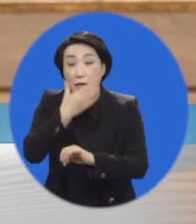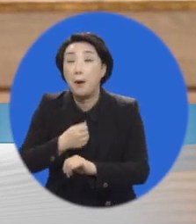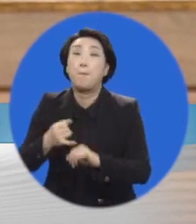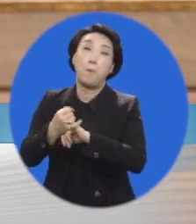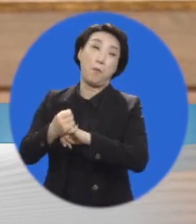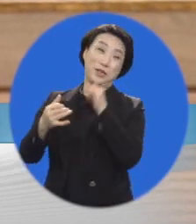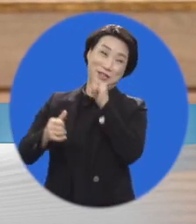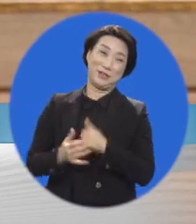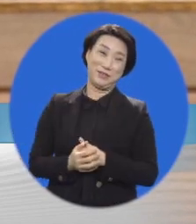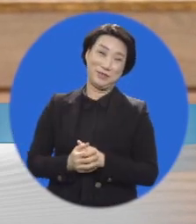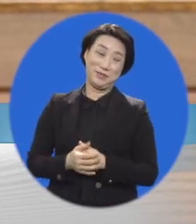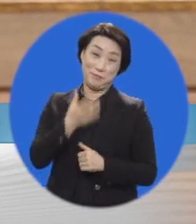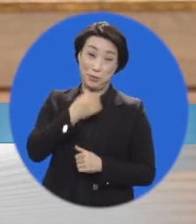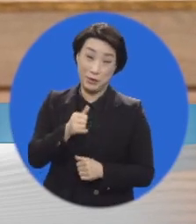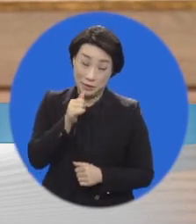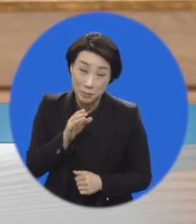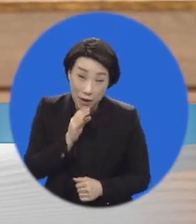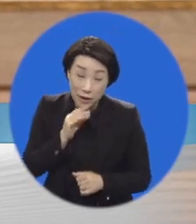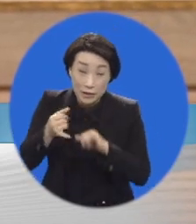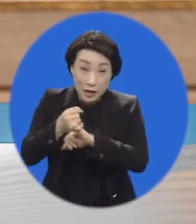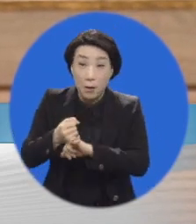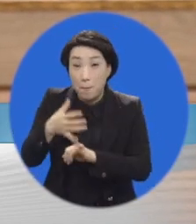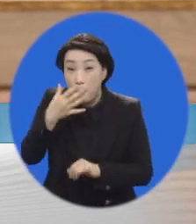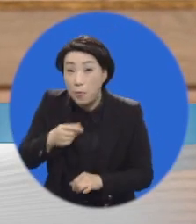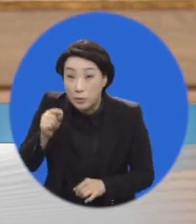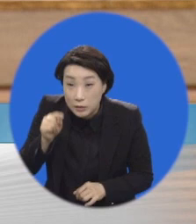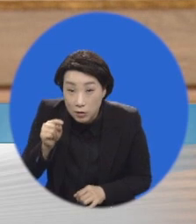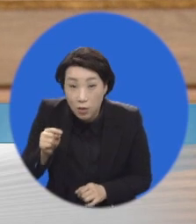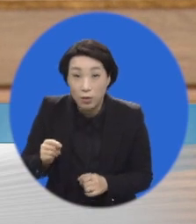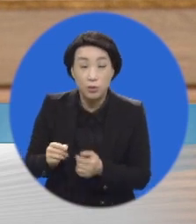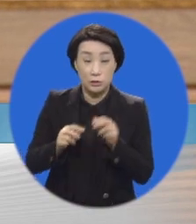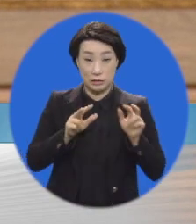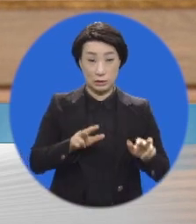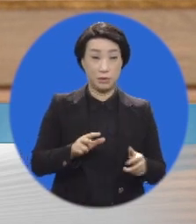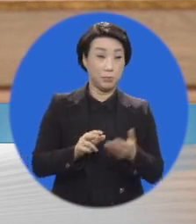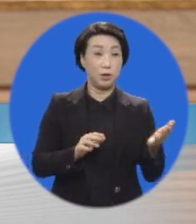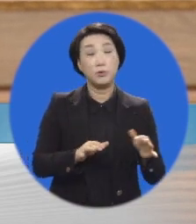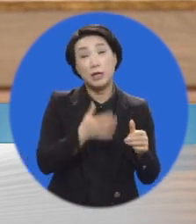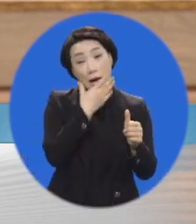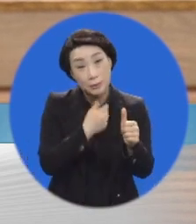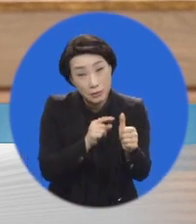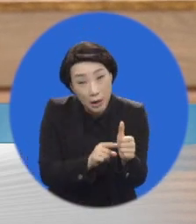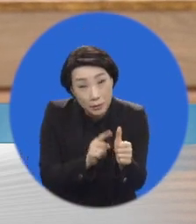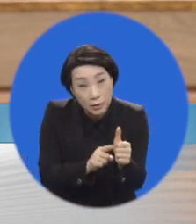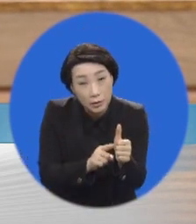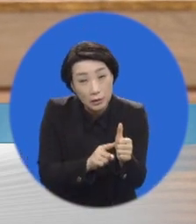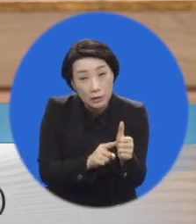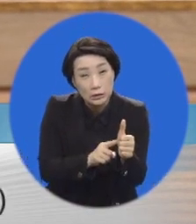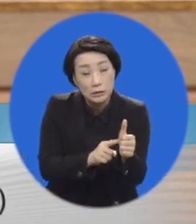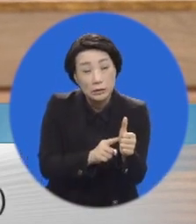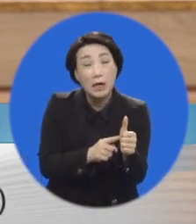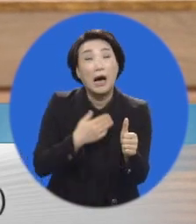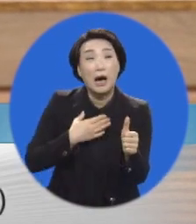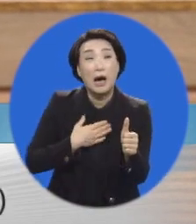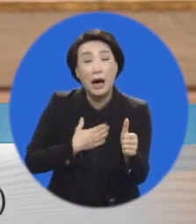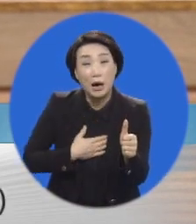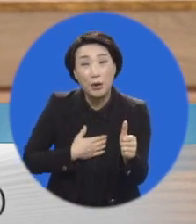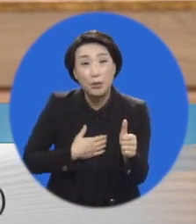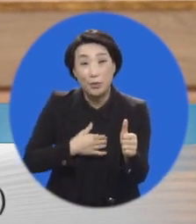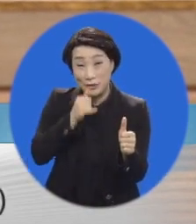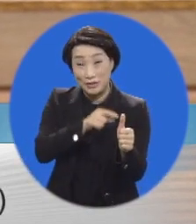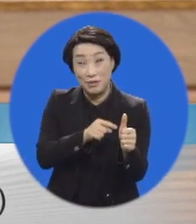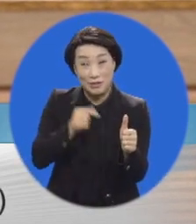있습니다. 그럼 약속된 축복을 지금 아브라함은 바라보면서